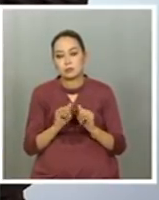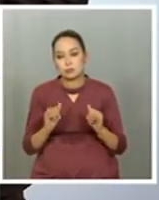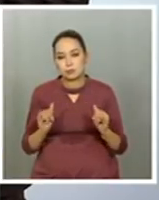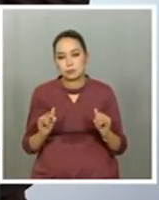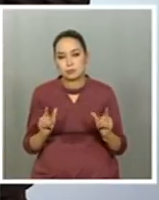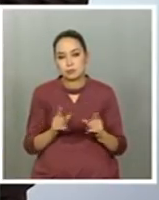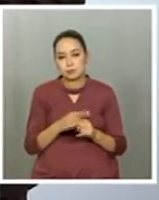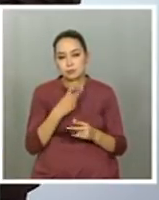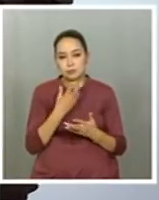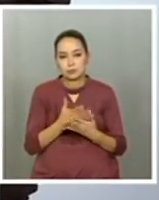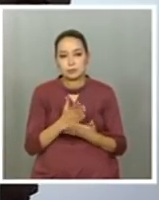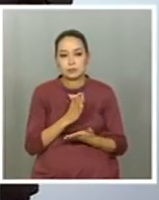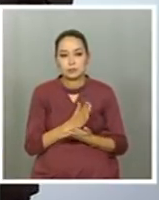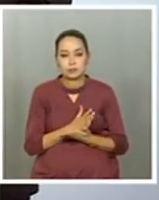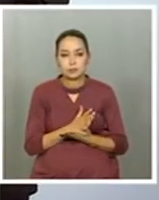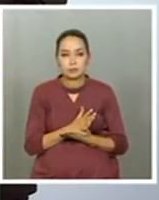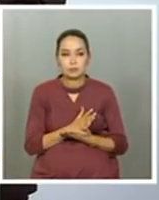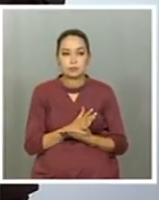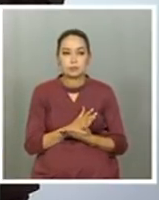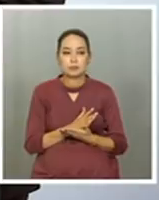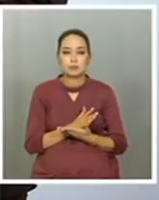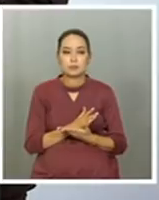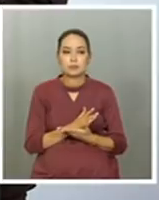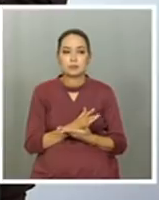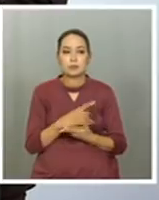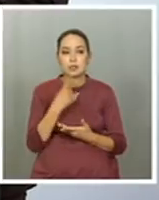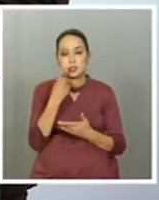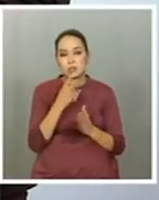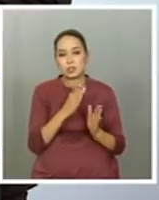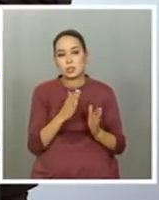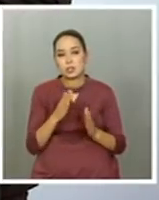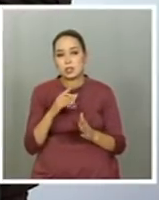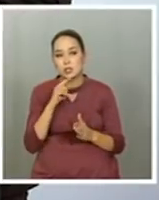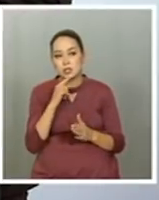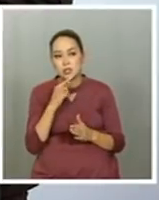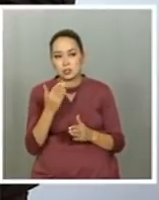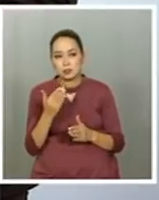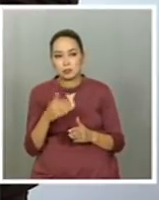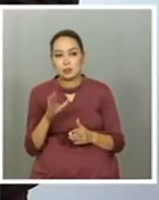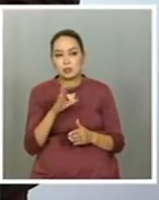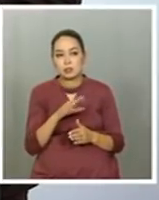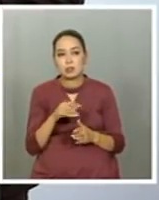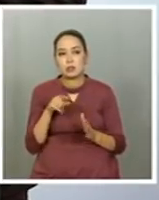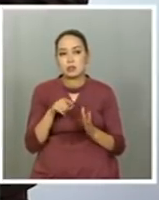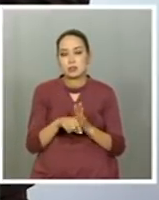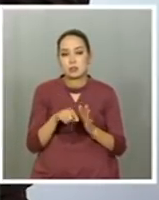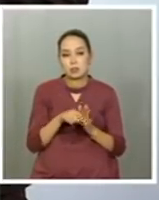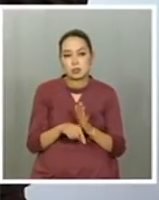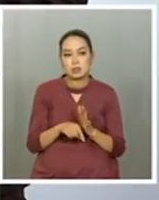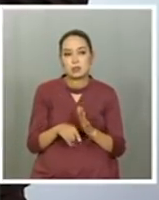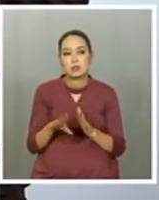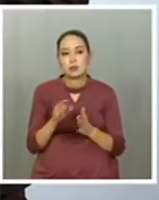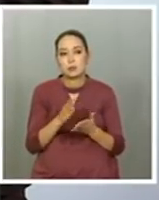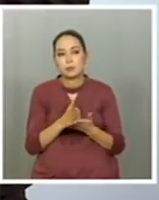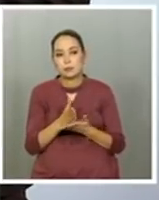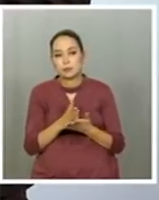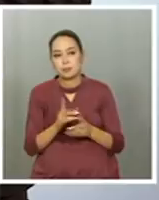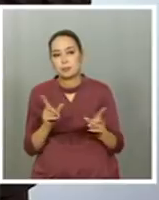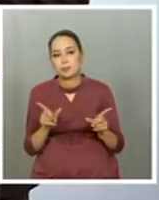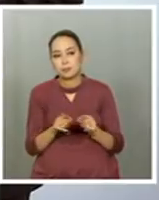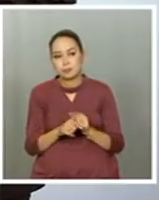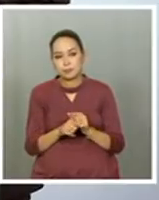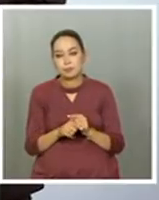көздеу. Және де жекелеген экономикалық тораптар ішкі экономикалық кеңістіктің тұтас бірлігін қалыптастыру